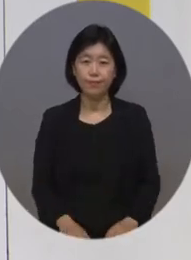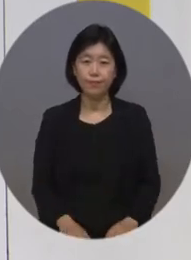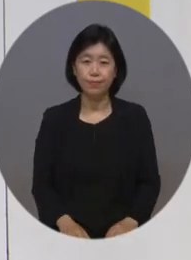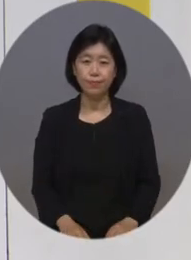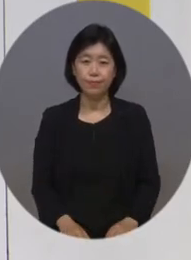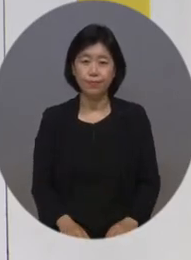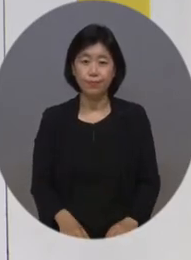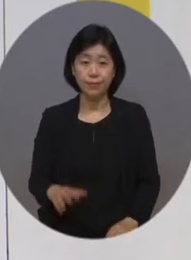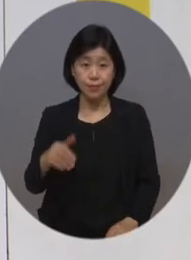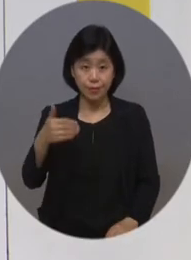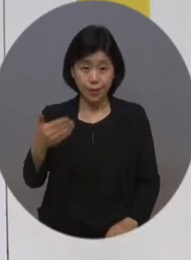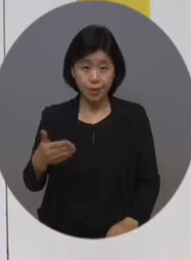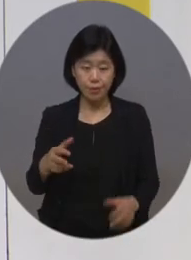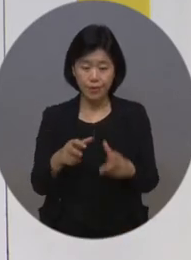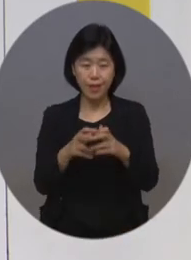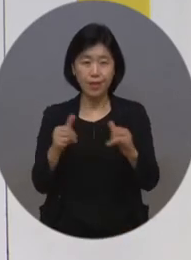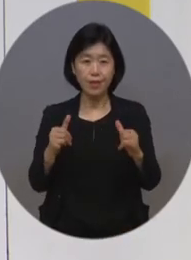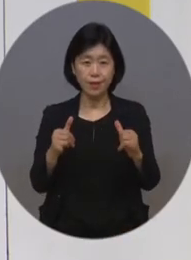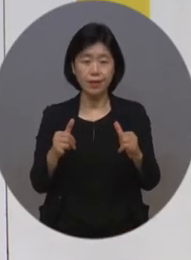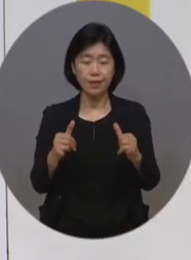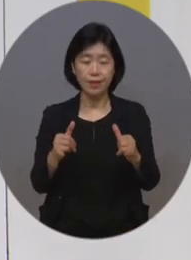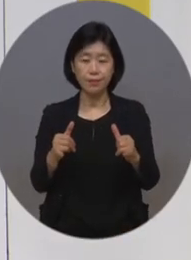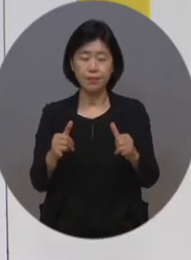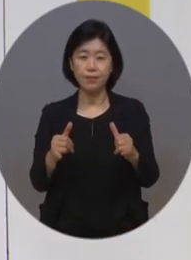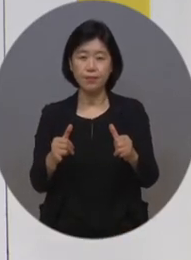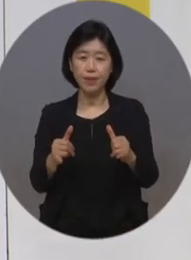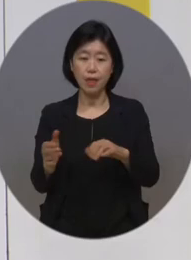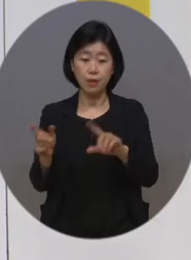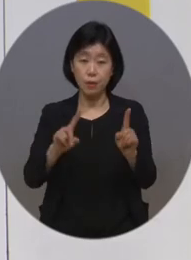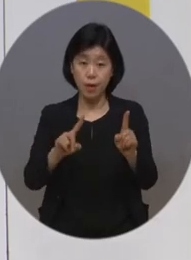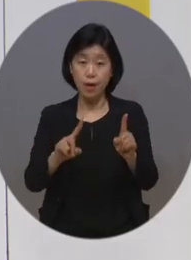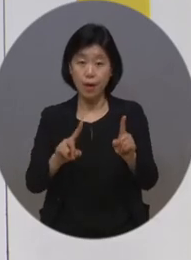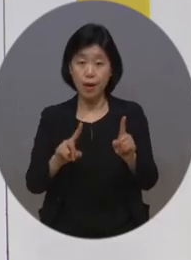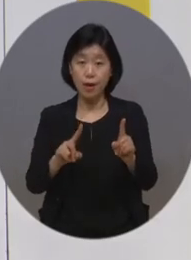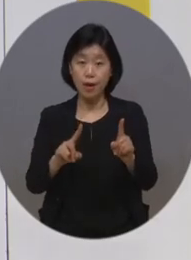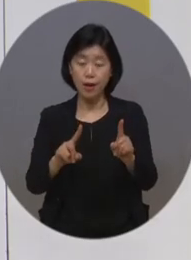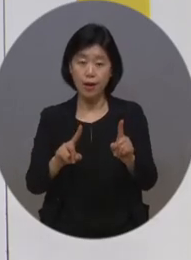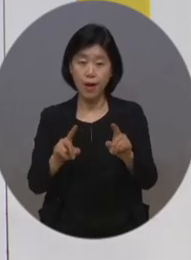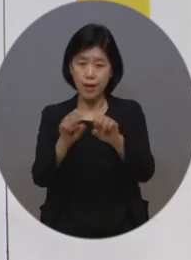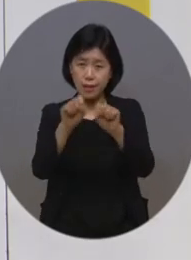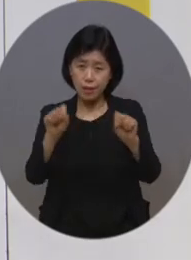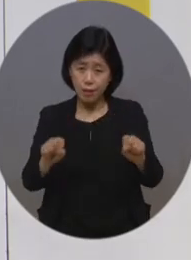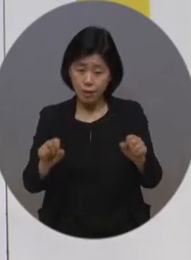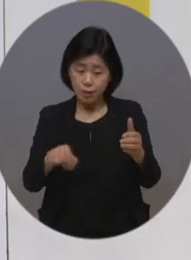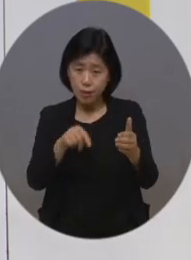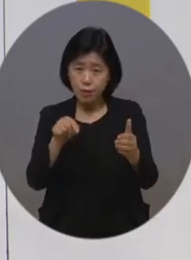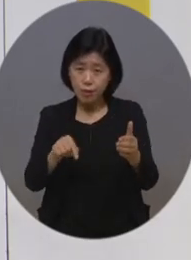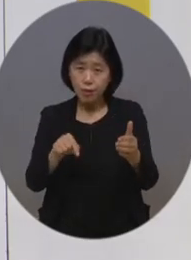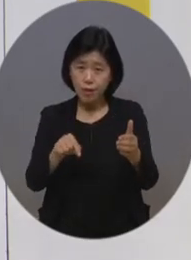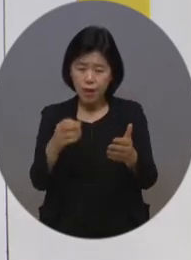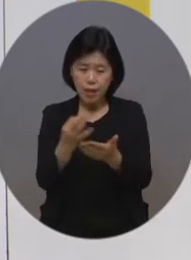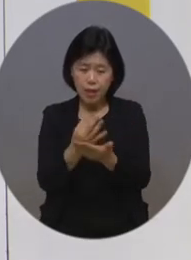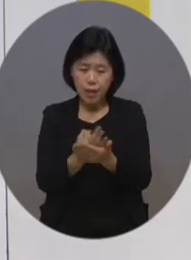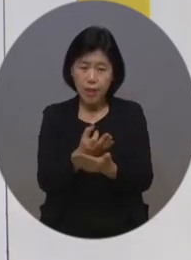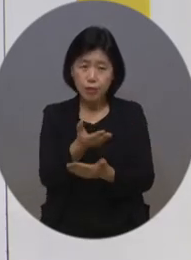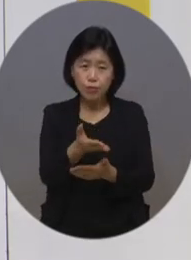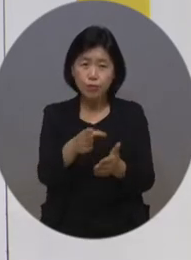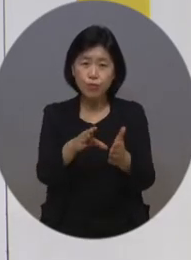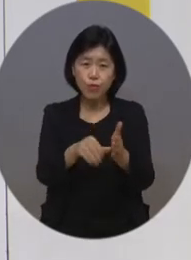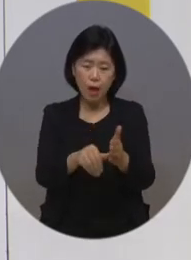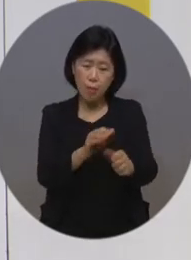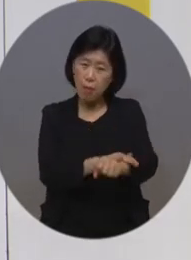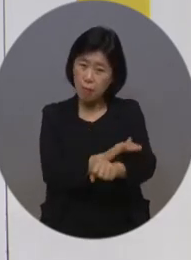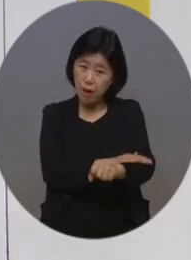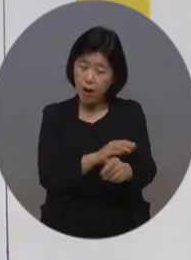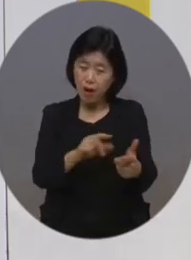장애인들의 재활 시설에서 4 주는 임금이 최저임금이 안됐어요 음 직접 의